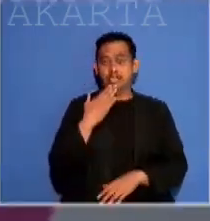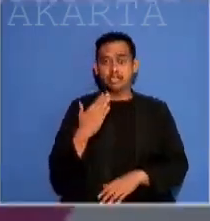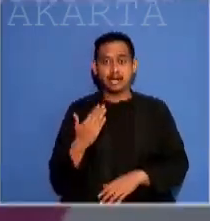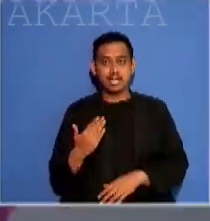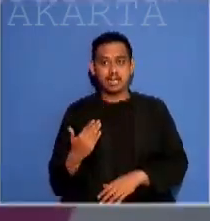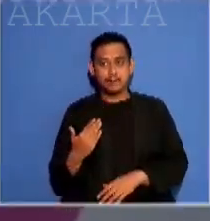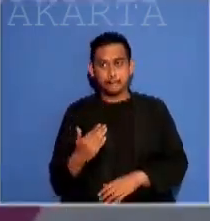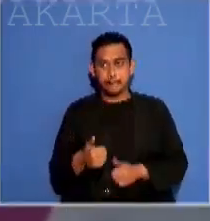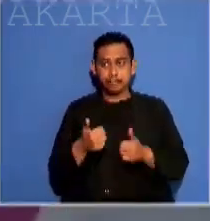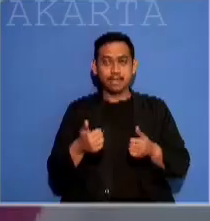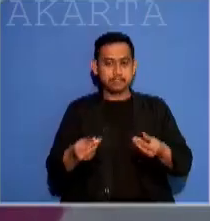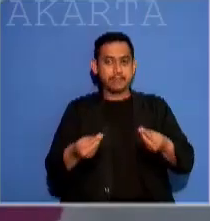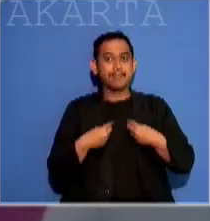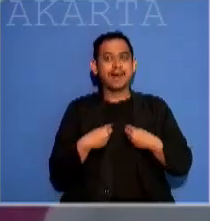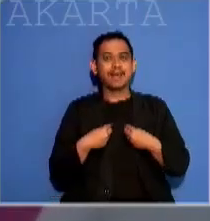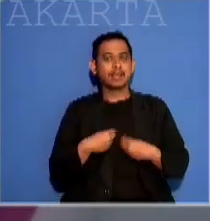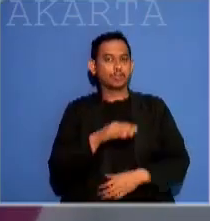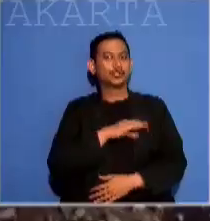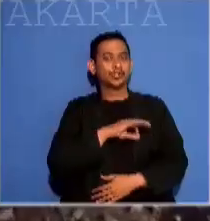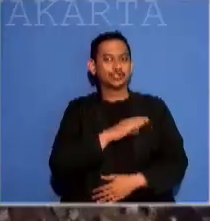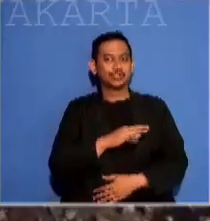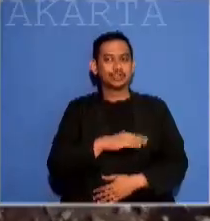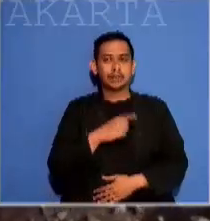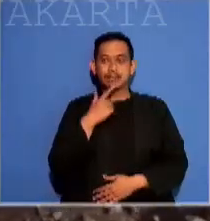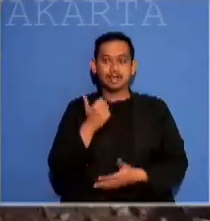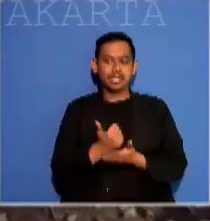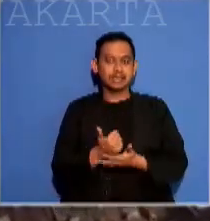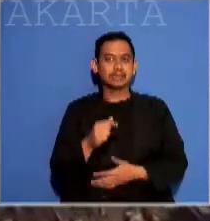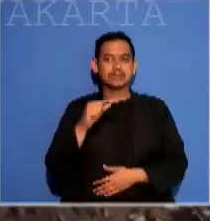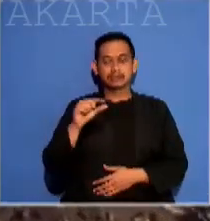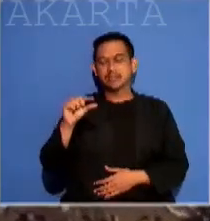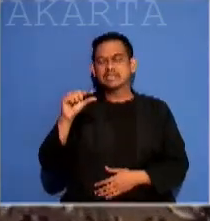Kepara saged pikantuk bebaden sanadyan namung sekedhik. Mekaten palapuranipun Setia Budi.